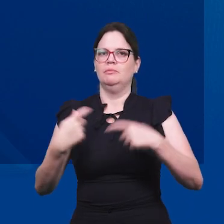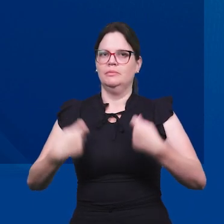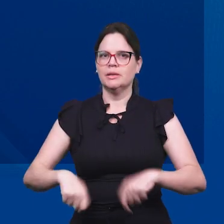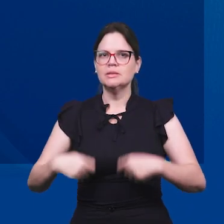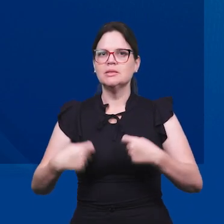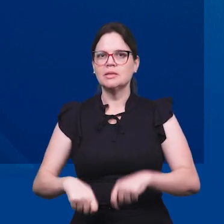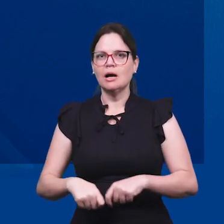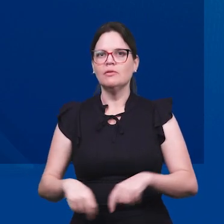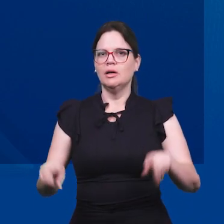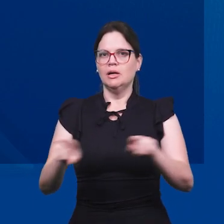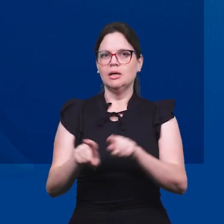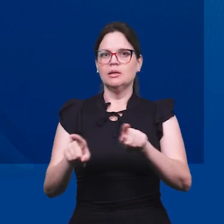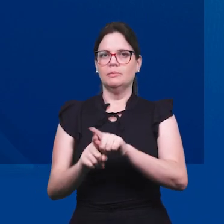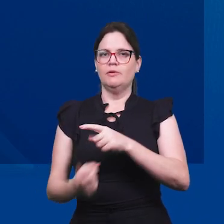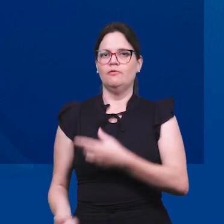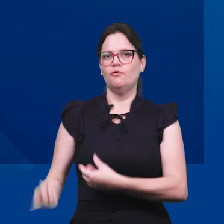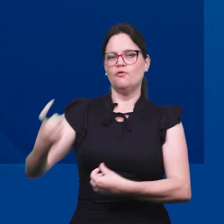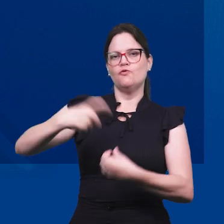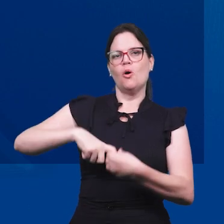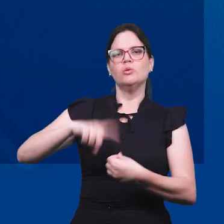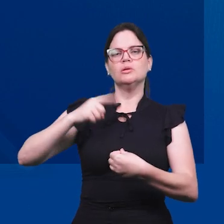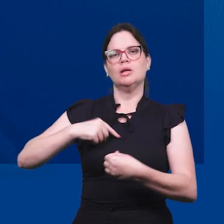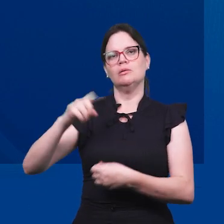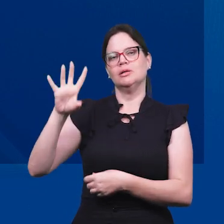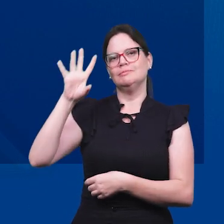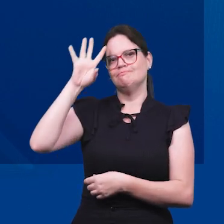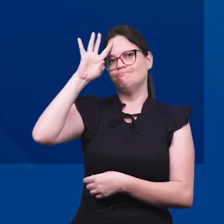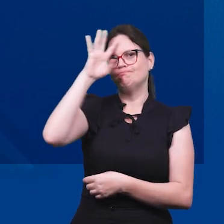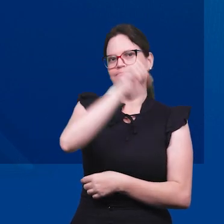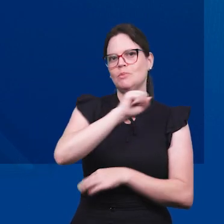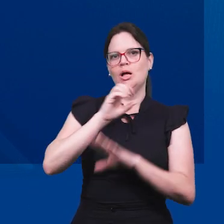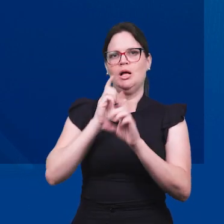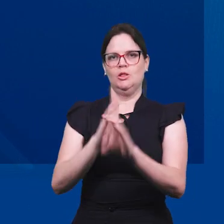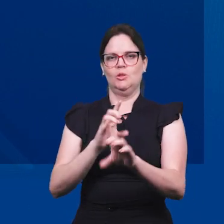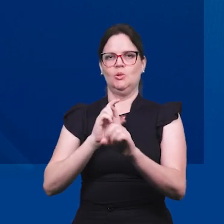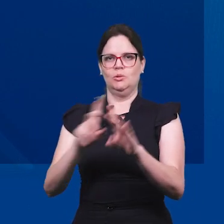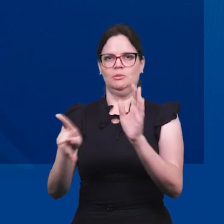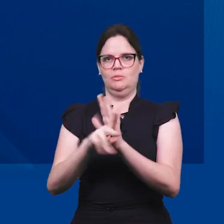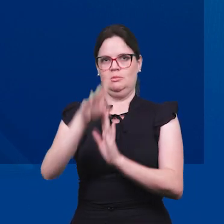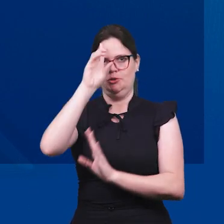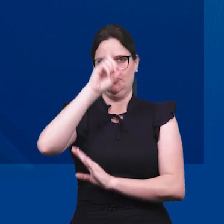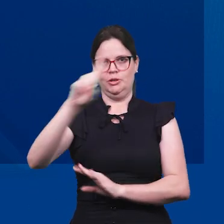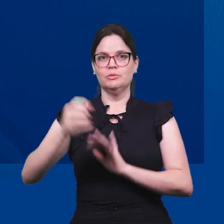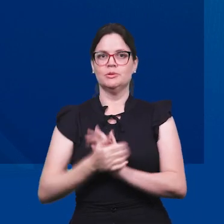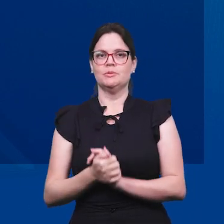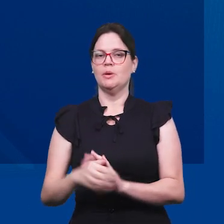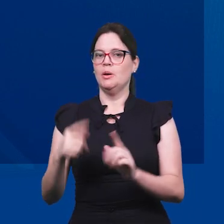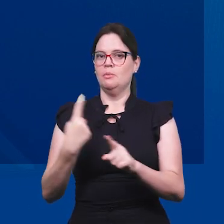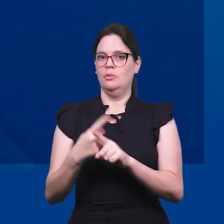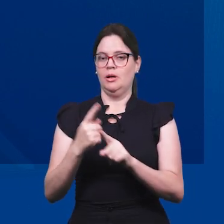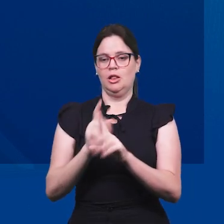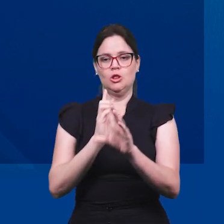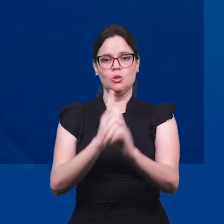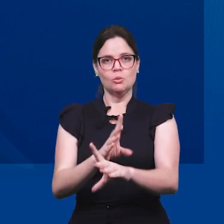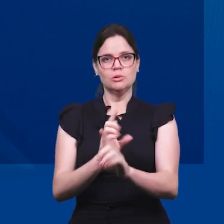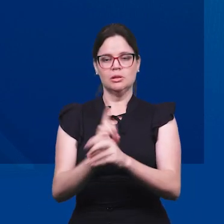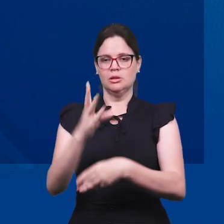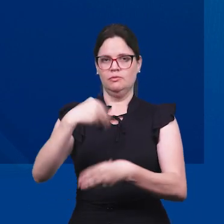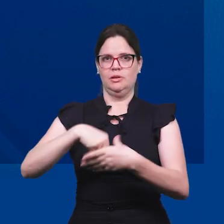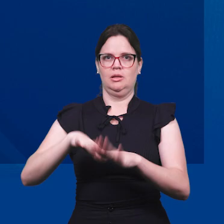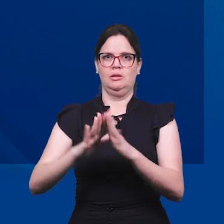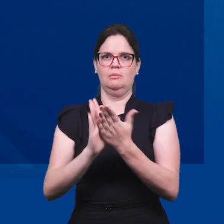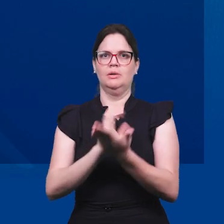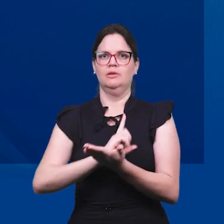d'amener les personnes à la repentance de manière qui revienne à la doctrine de Dieu, qui est sa